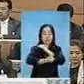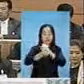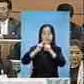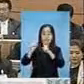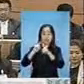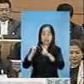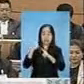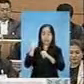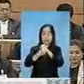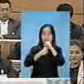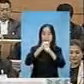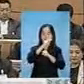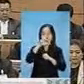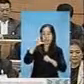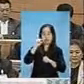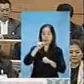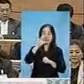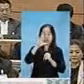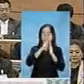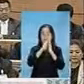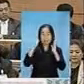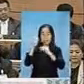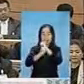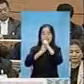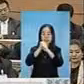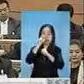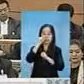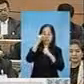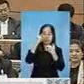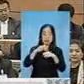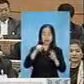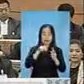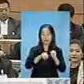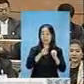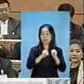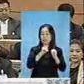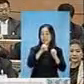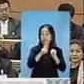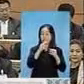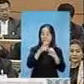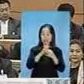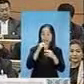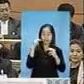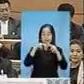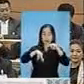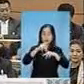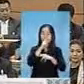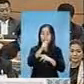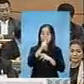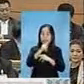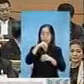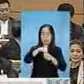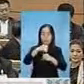แต่ปี2535 20ปีเสร็จแล้วมาตรา41ว่าด้วยการถ้ามีพยานปากสำคัญอยู่ต่างประเ